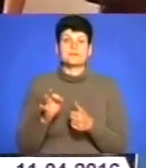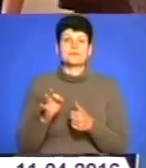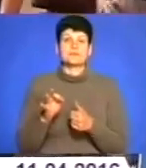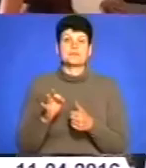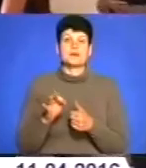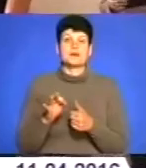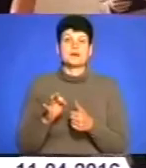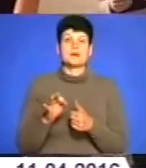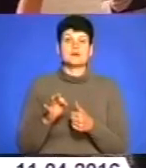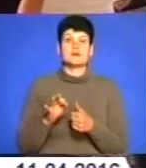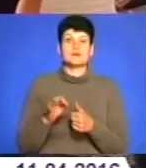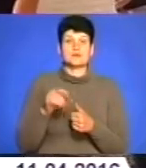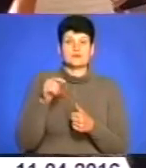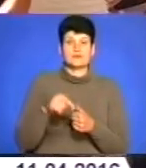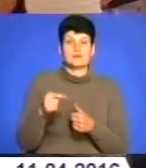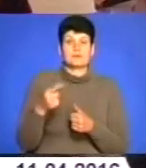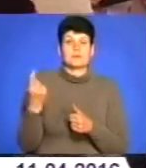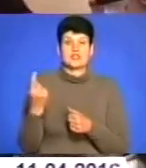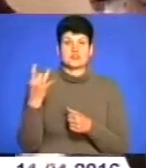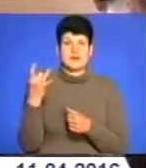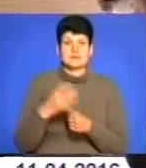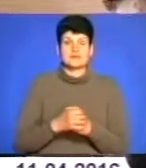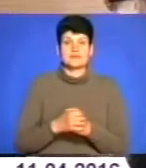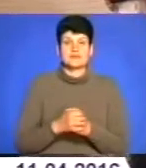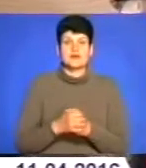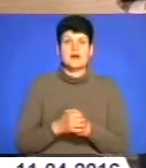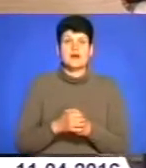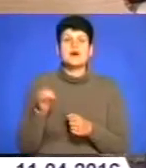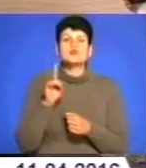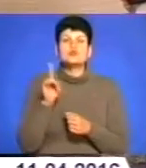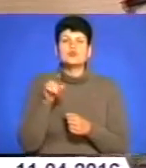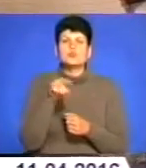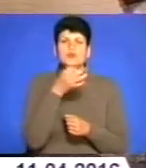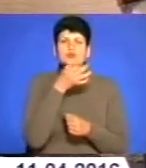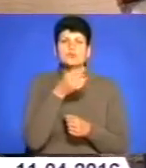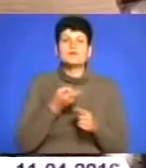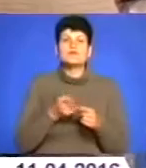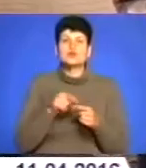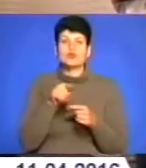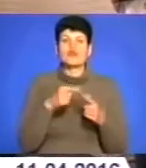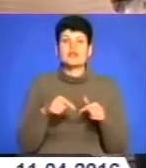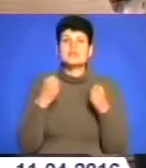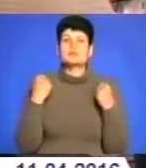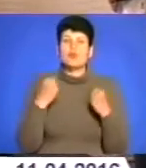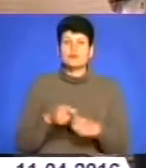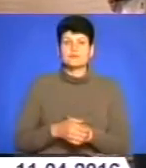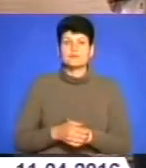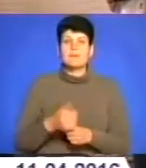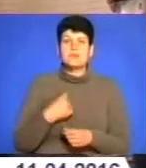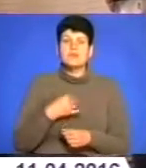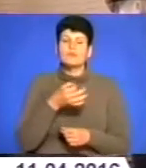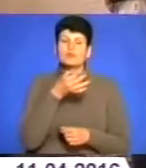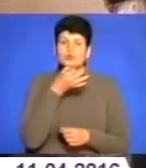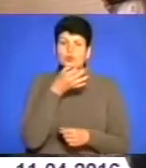в Раджгарах я перший раз. А скажи, будь ласка, що тобі подобається в цьому виді спорту? Мені подобається,